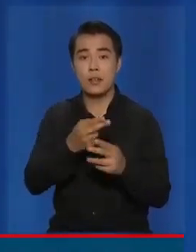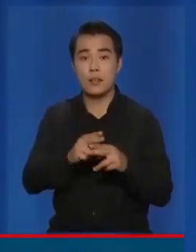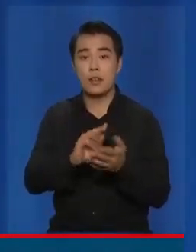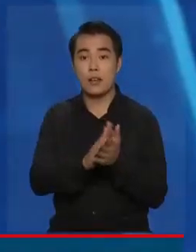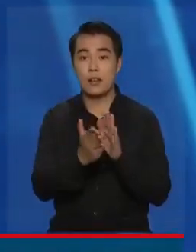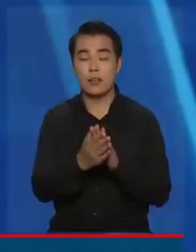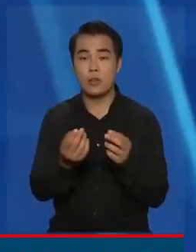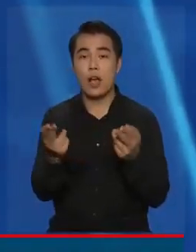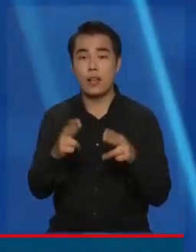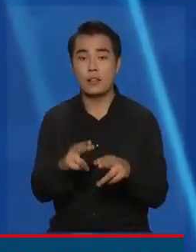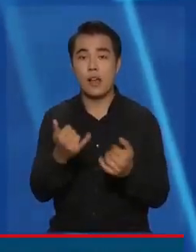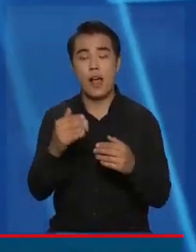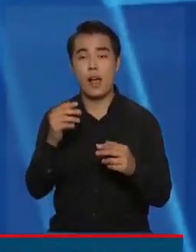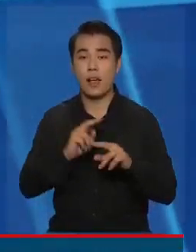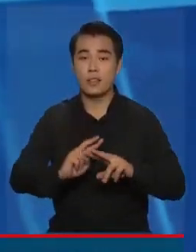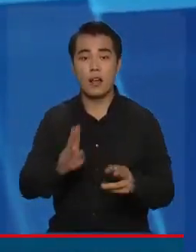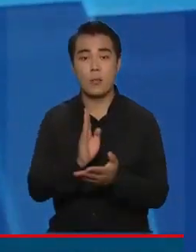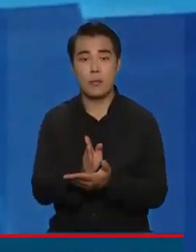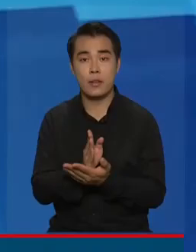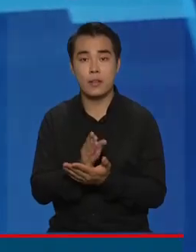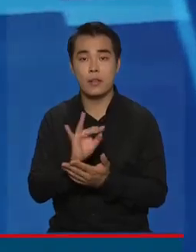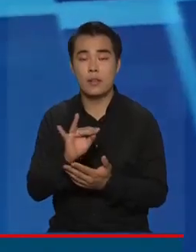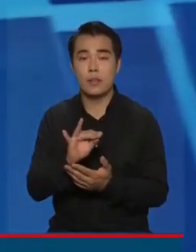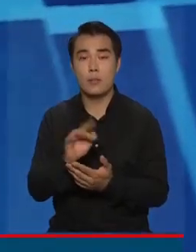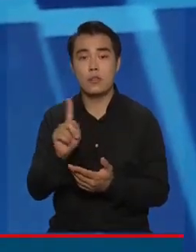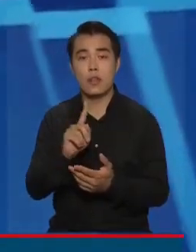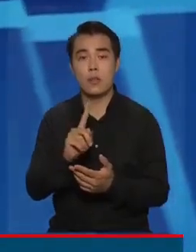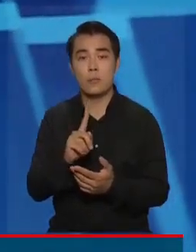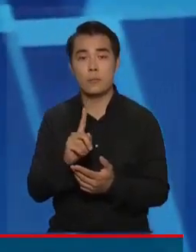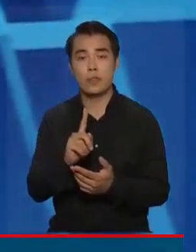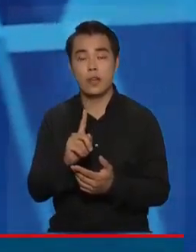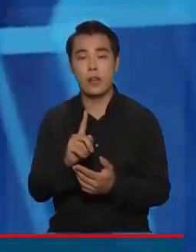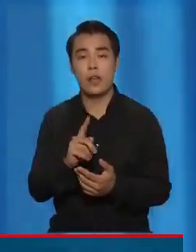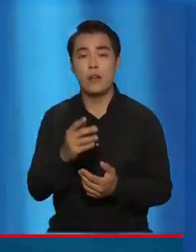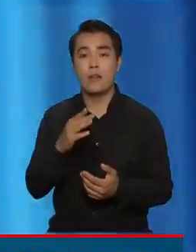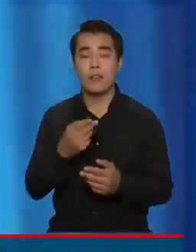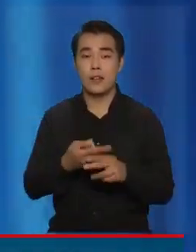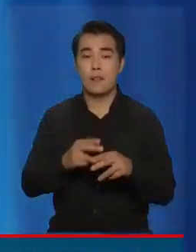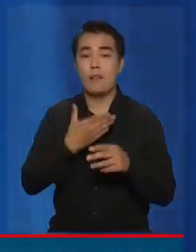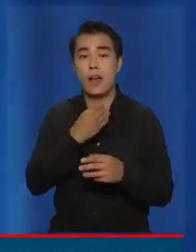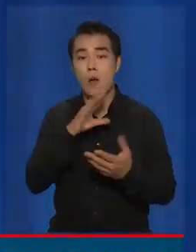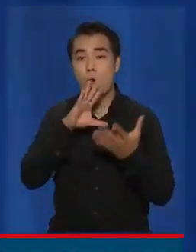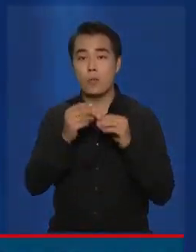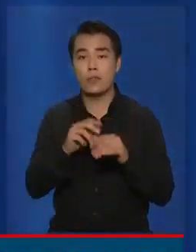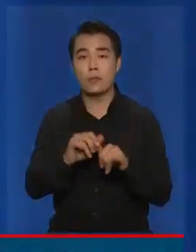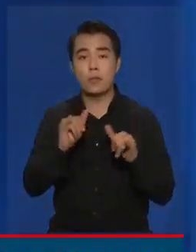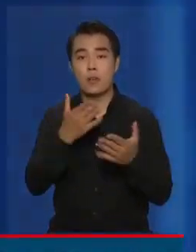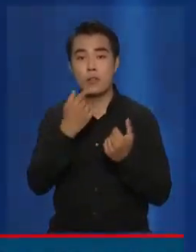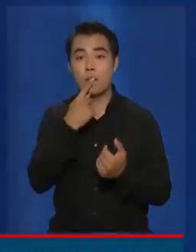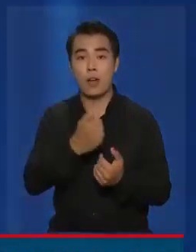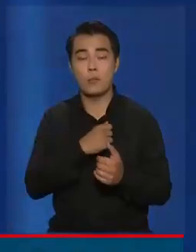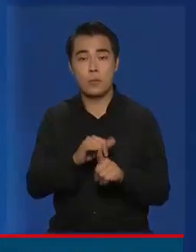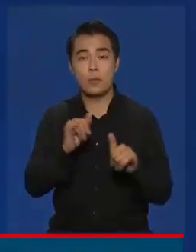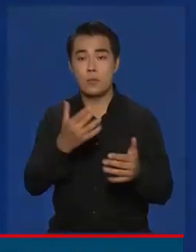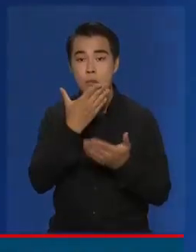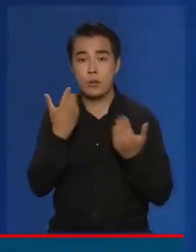оно остается примерно одинаковым, в том числе и потому, что вакантные места у нас же не увеличиваются, у нас же армия не